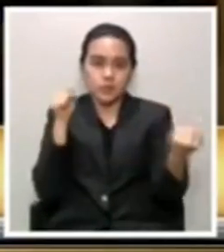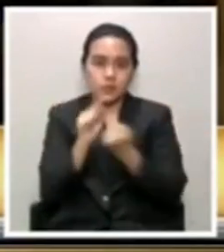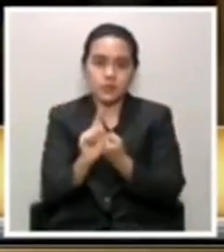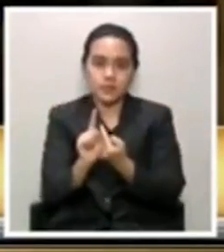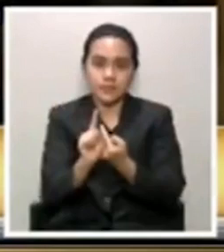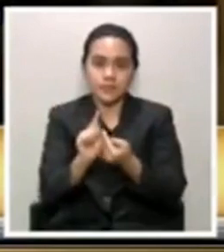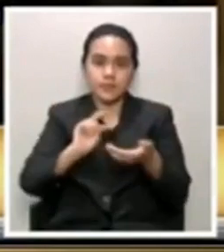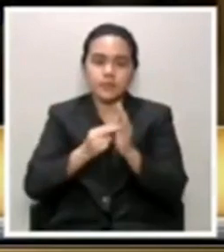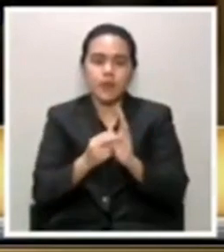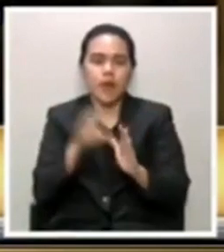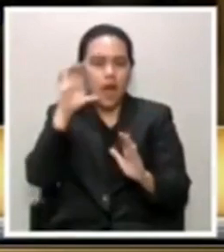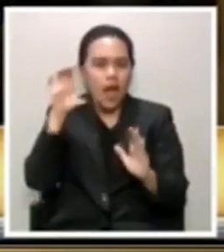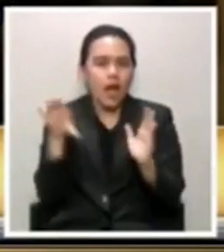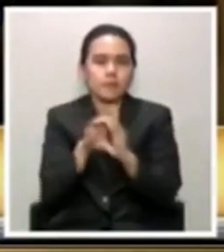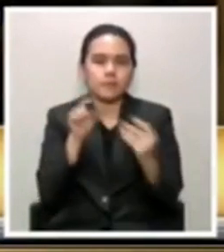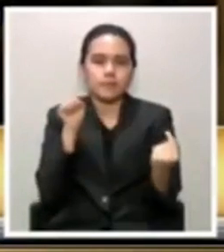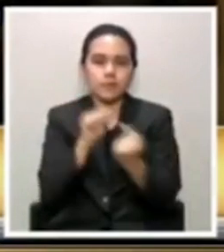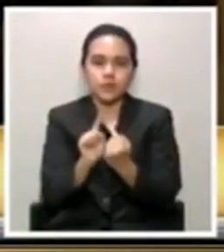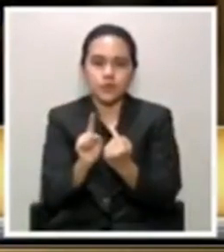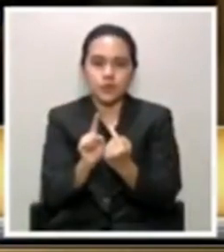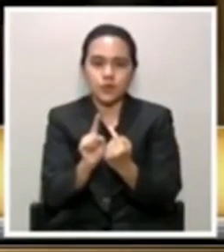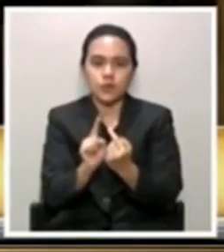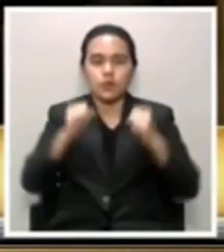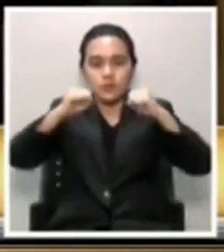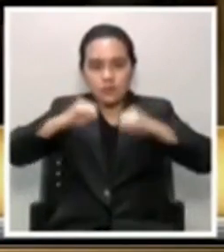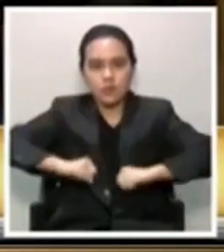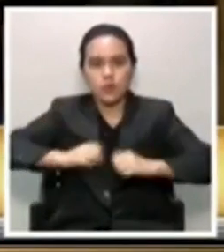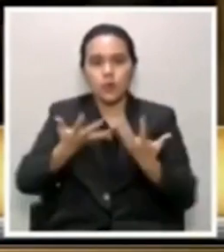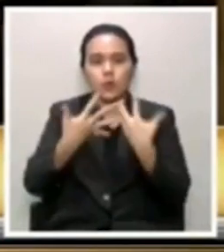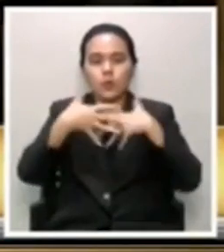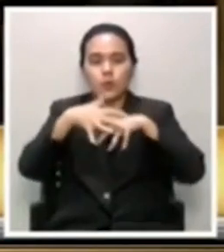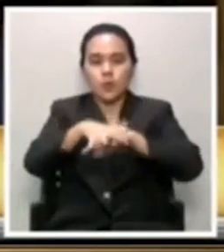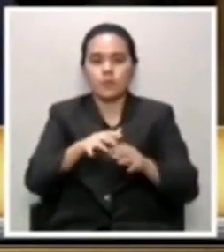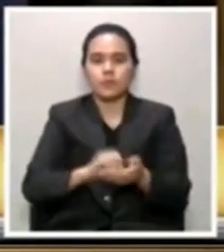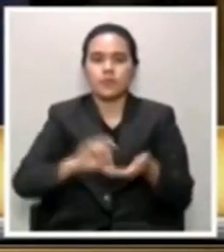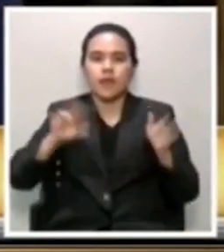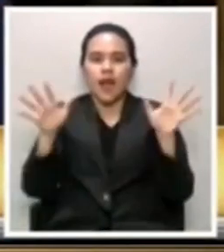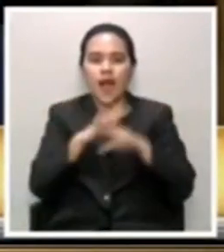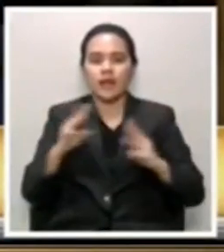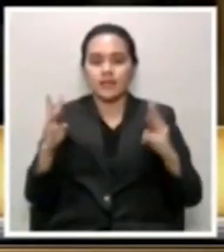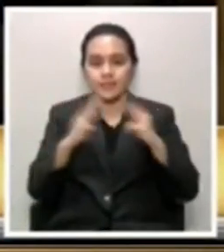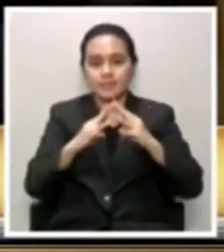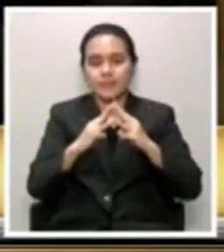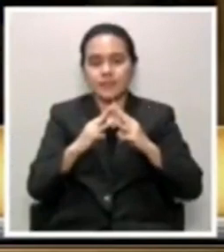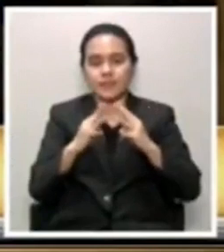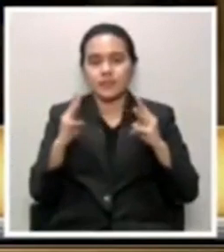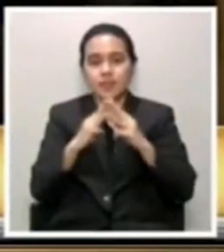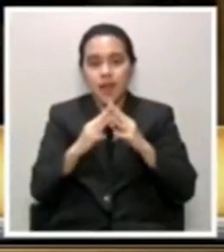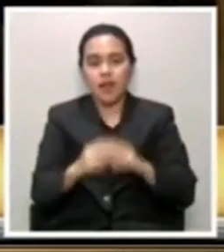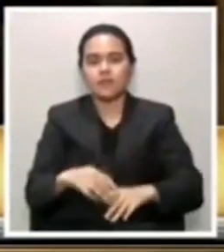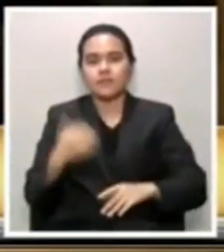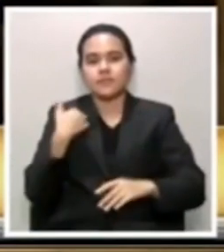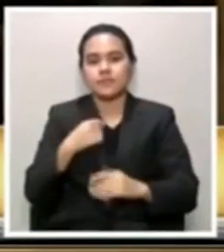สัญลักษณ์ครับเป็นสัญลักษณ์ของการตกลงร่วมกันเหมือนเป็นสัญญาประชาคมของสมาชิกในรัฐ